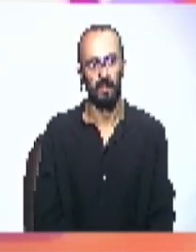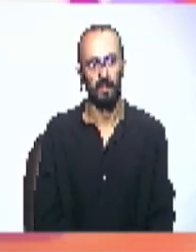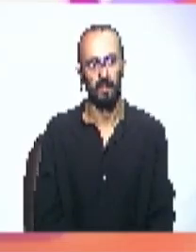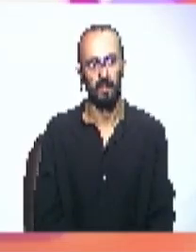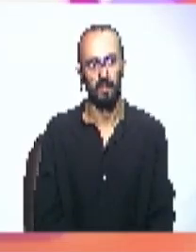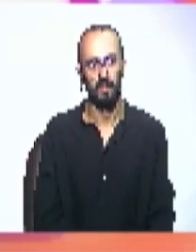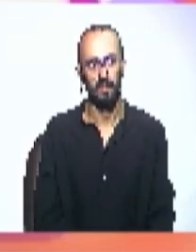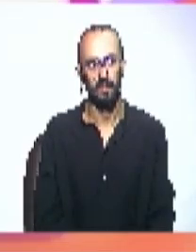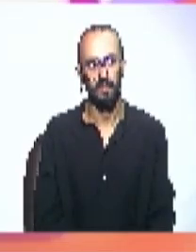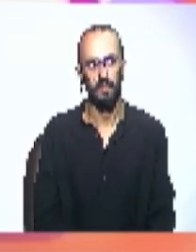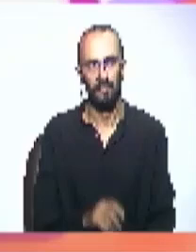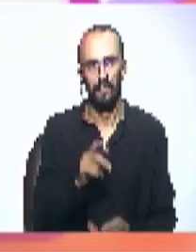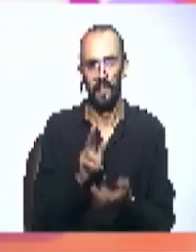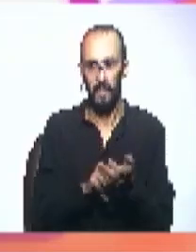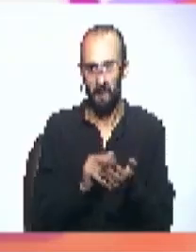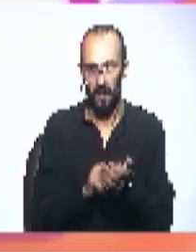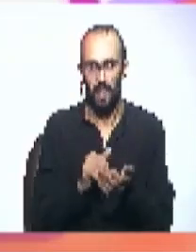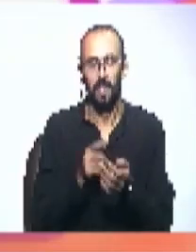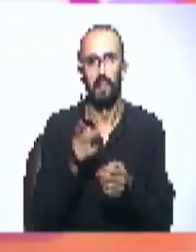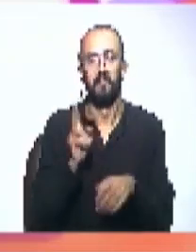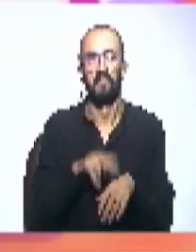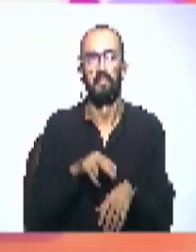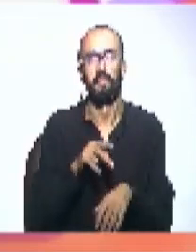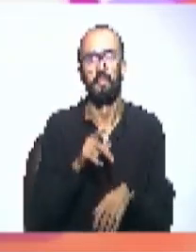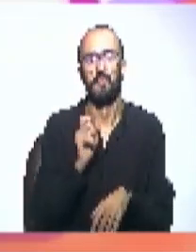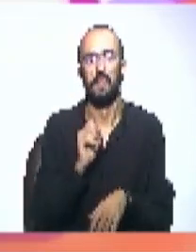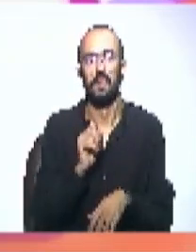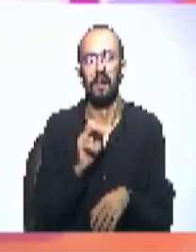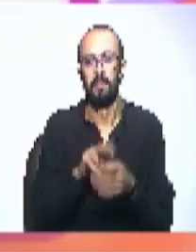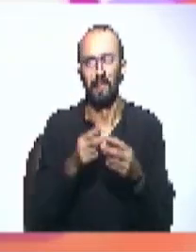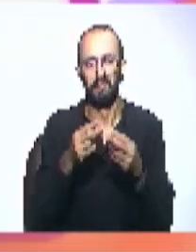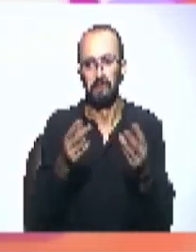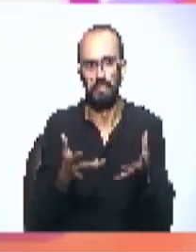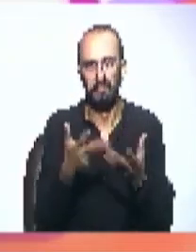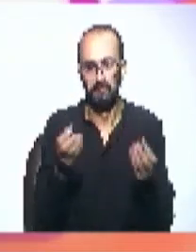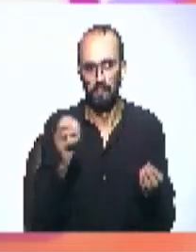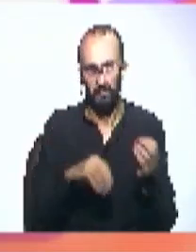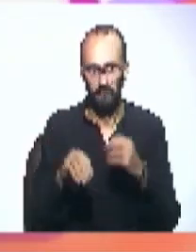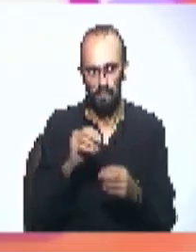يبقى دي جبنه على بسطرمه على بطاطسايه، جبن شويه جبن يعني.